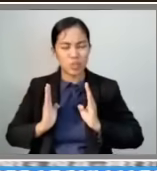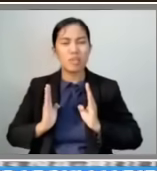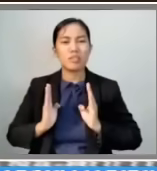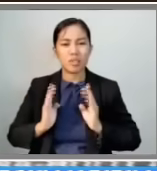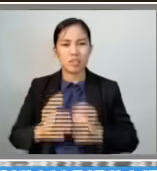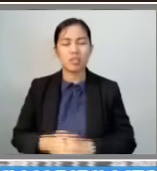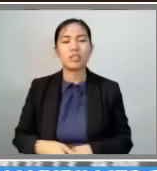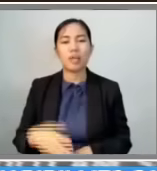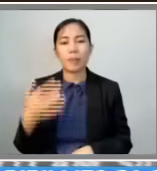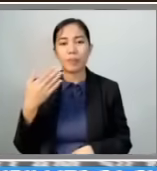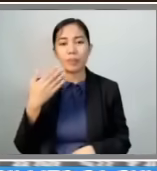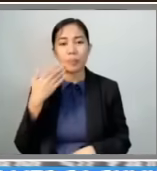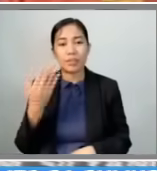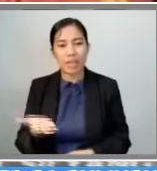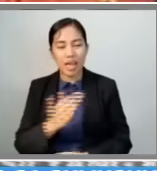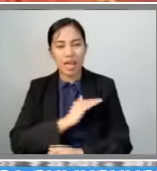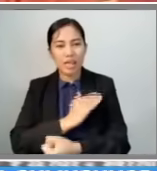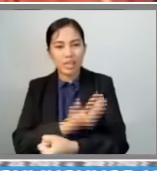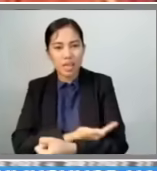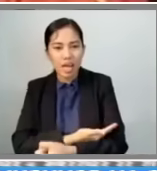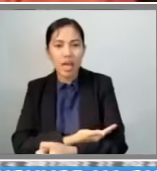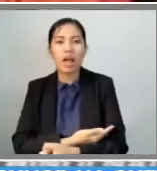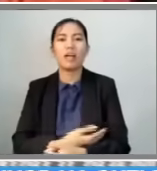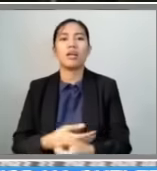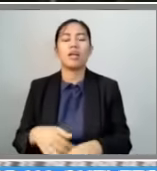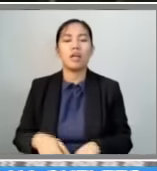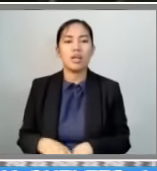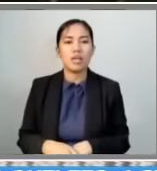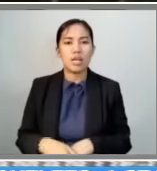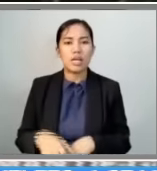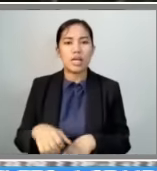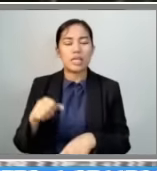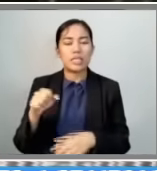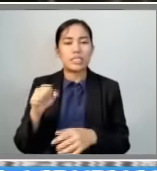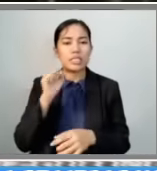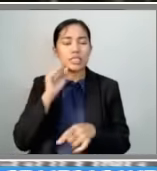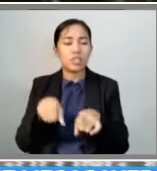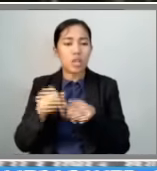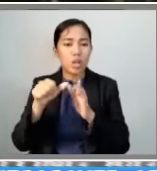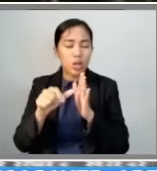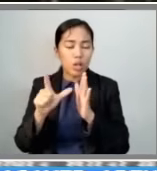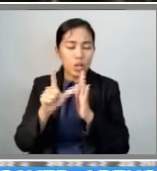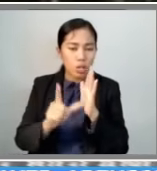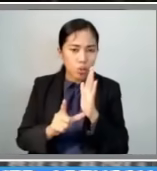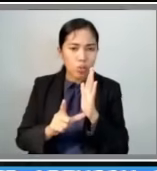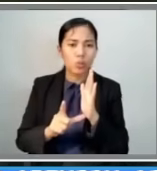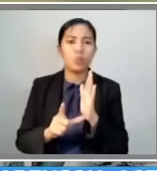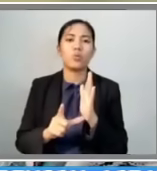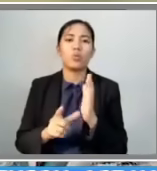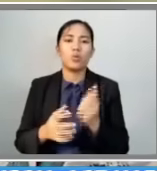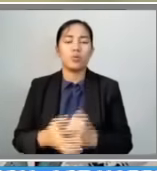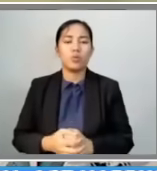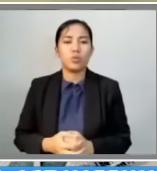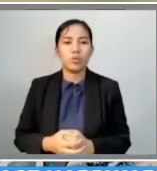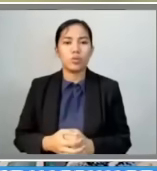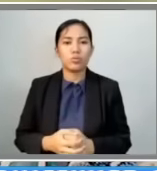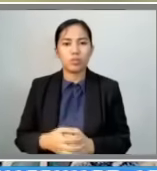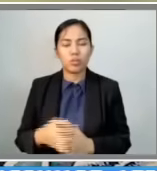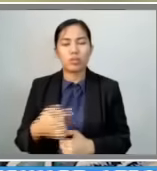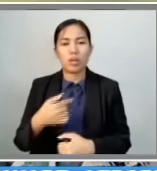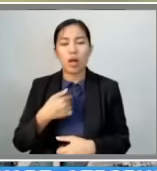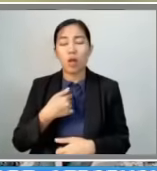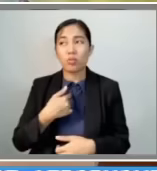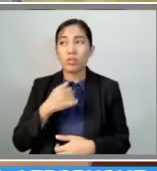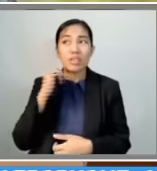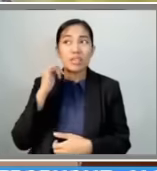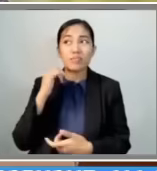apo ni Betha. Pag umuulan, naalala ko sila. Bayan na naman ang malakas na ulan. Diyos ko, yun na lang. Nagpa-pray